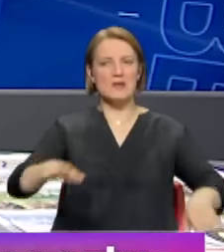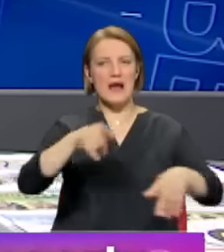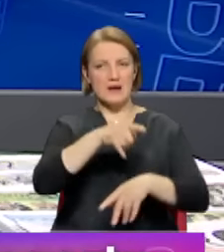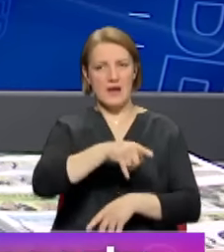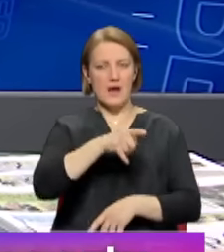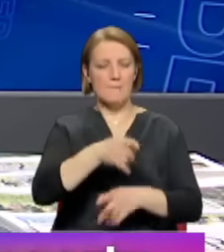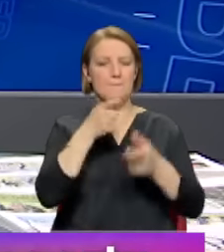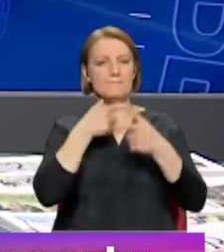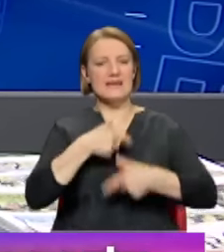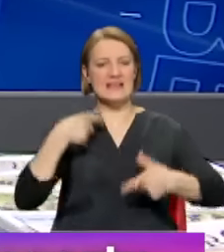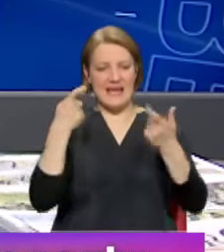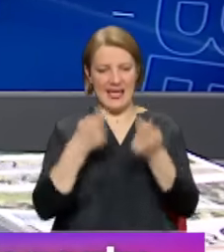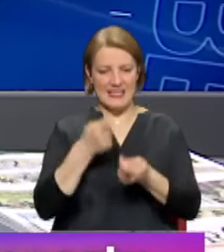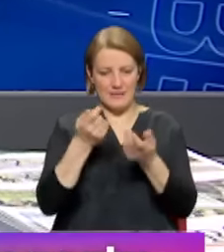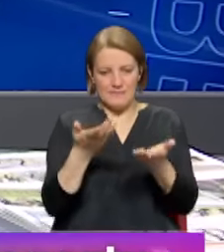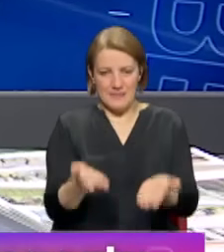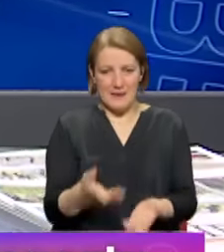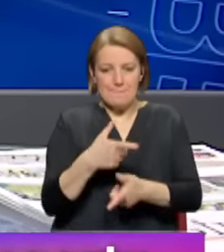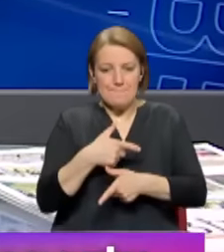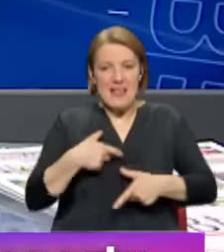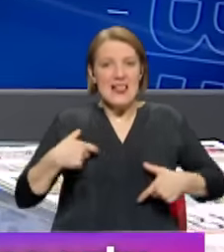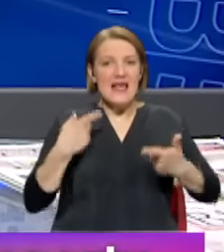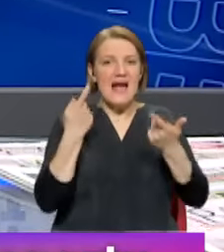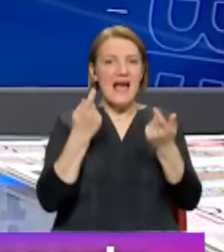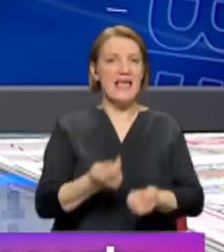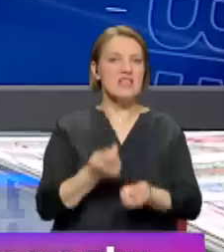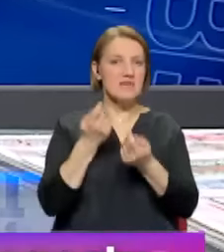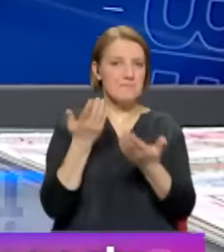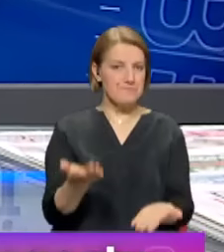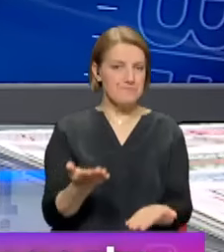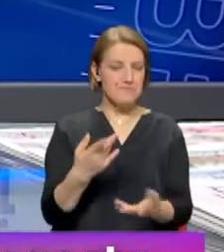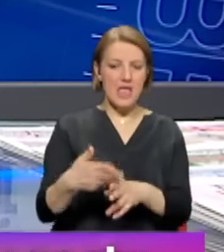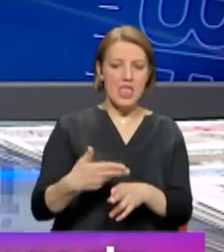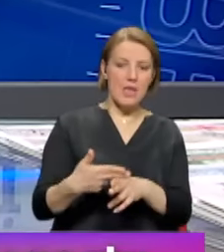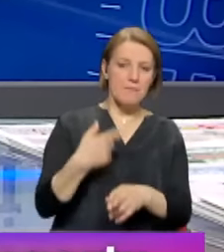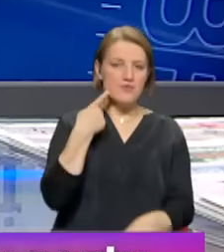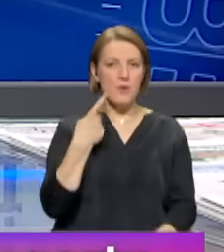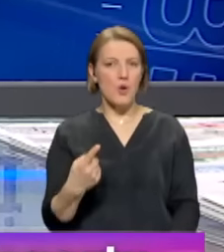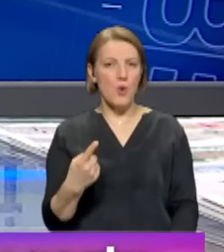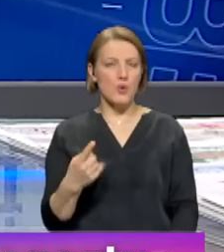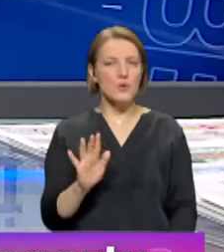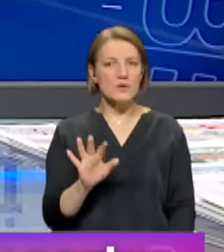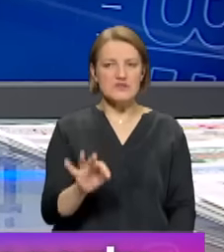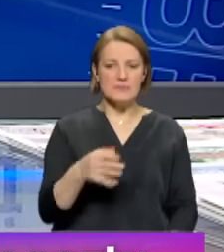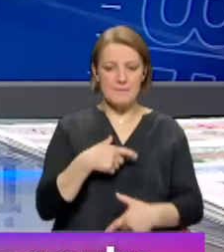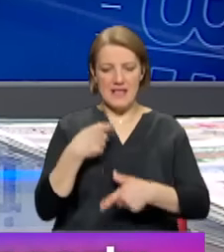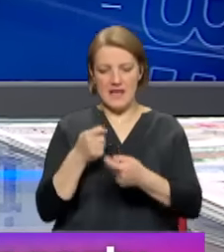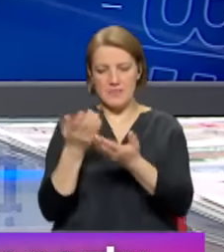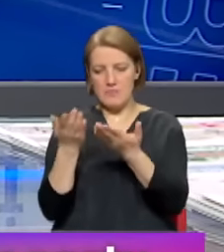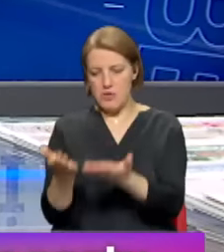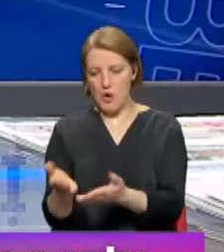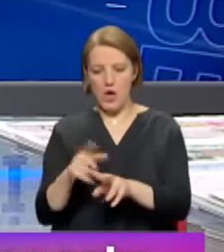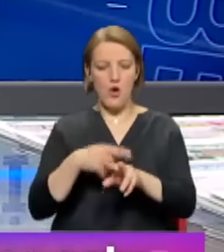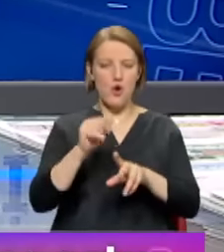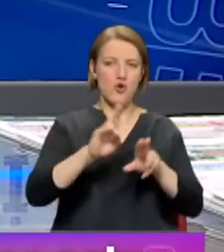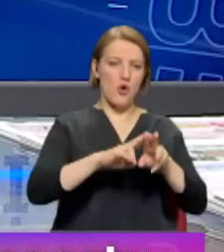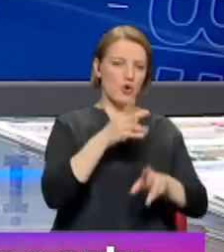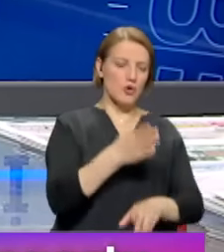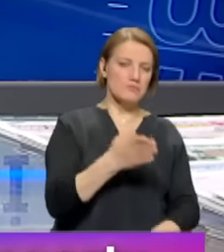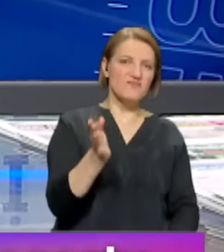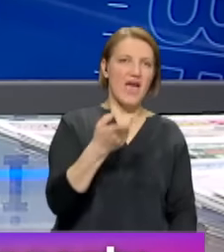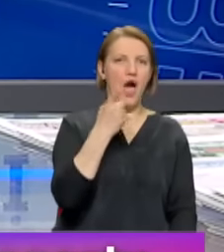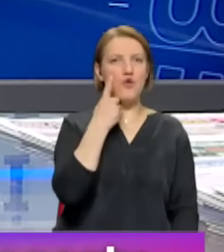üzerinde, milli eğitimimiz üzerinde, milli eğitimimiz üzerinde denemeye çalışıyor. Şimdi milli eğitimde böyle YÖK'e bakarsınız ya